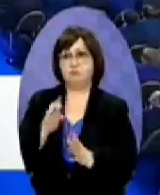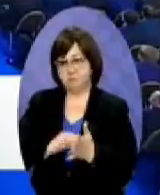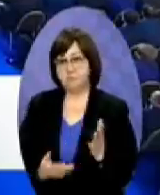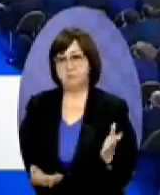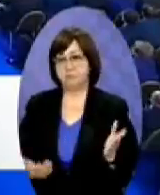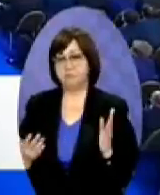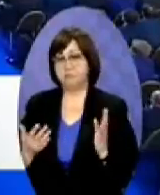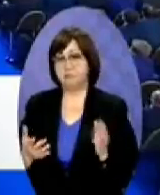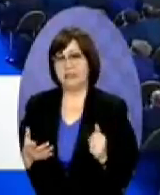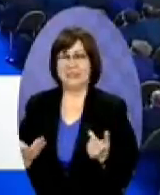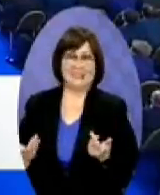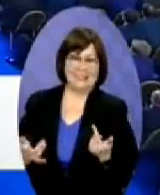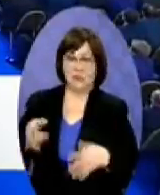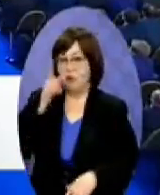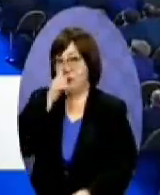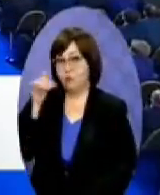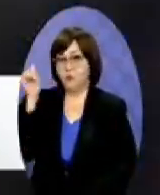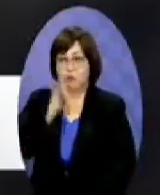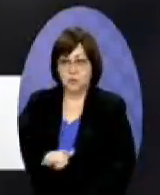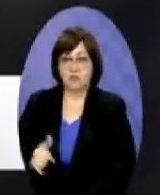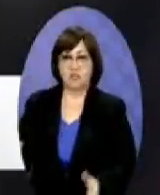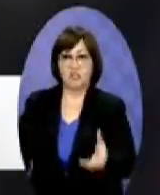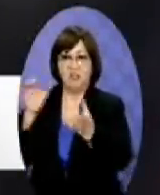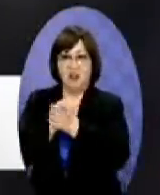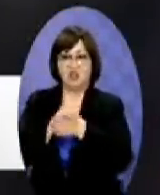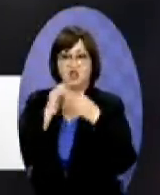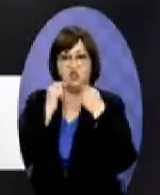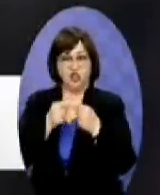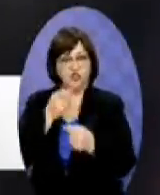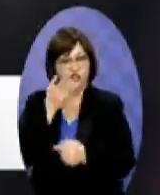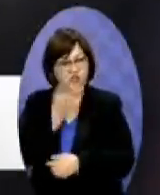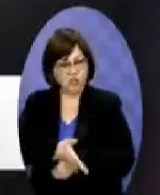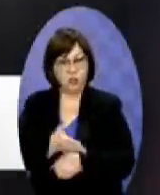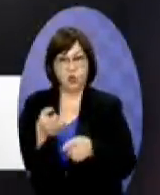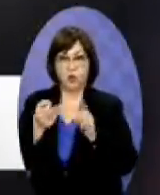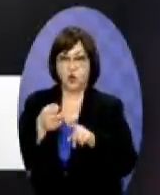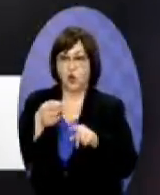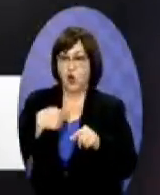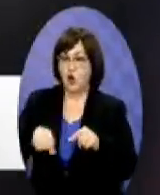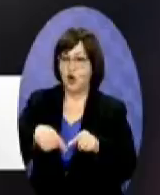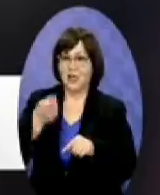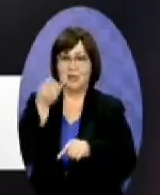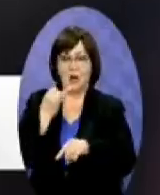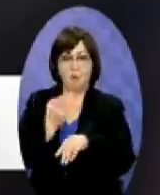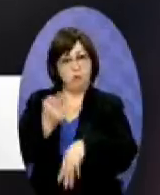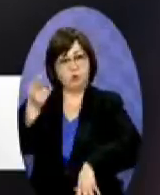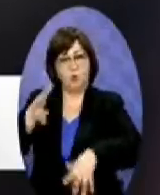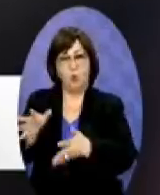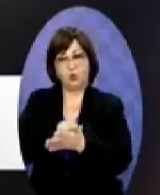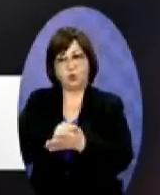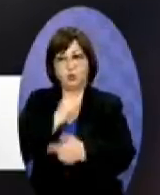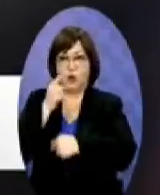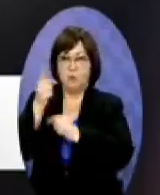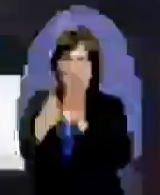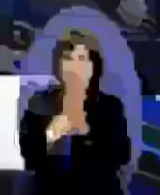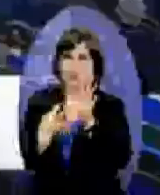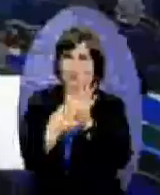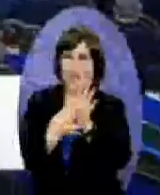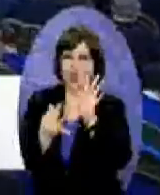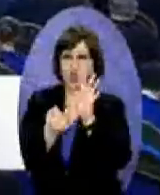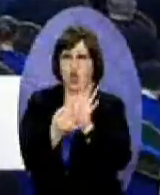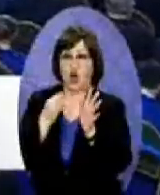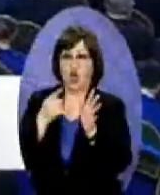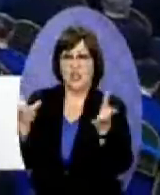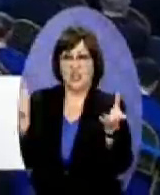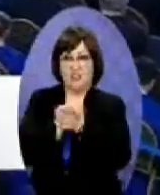Үндсэндээ Путин энэ байр суурь Оросыг гэрээ зөрчсөн үндсэлээр дунд болоод ойрын зайн пуужин устгах тухай 1987 оны гэрээнээс гарсан Америкийн